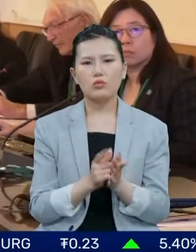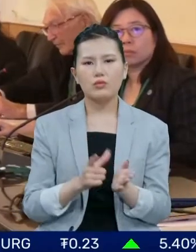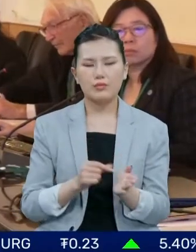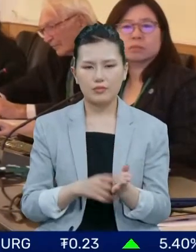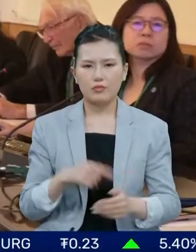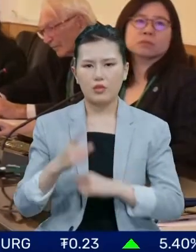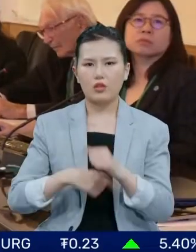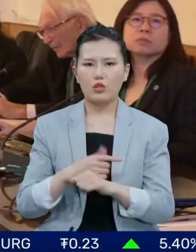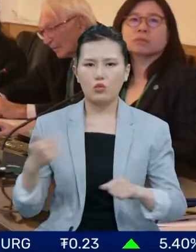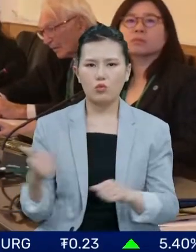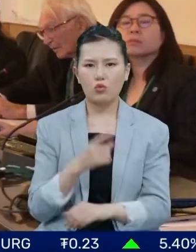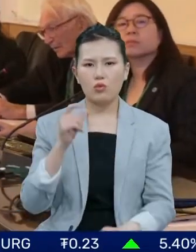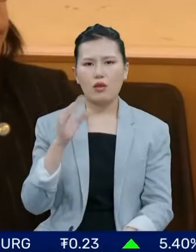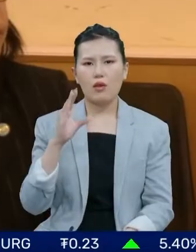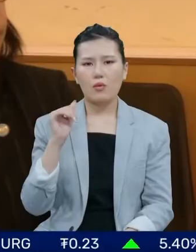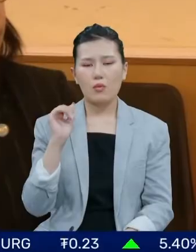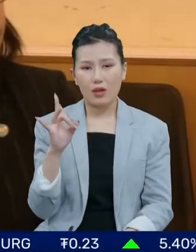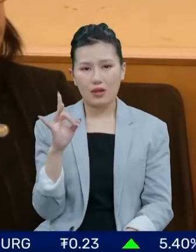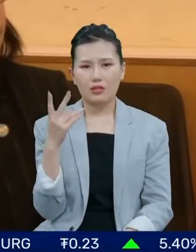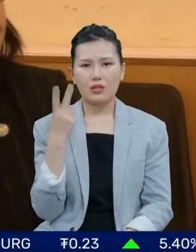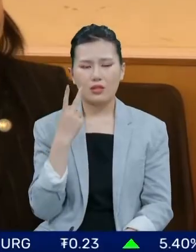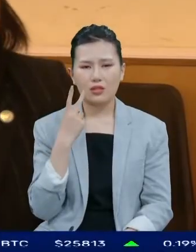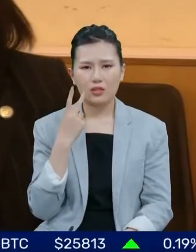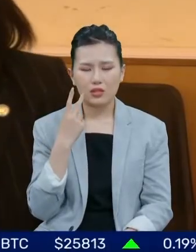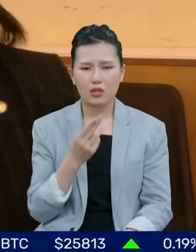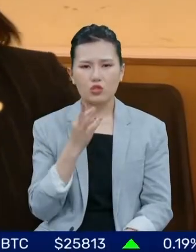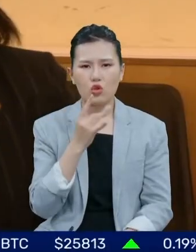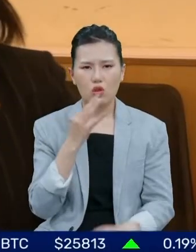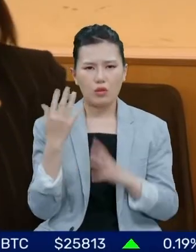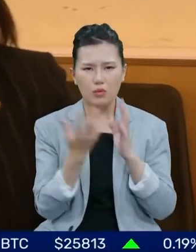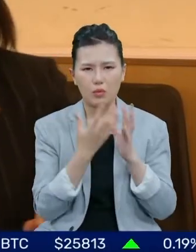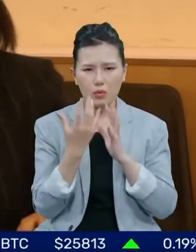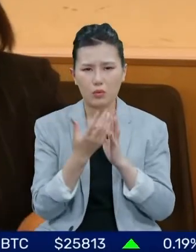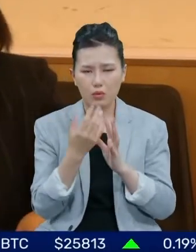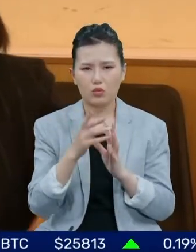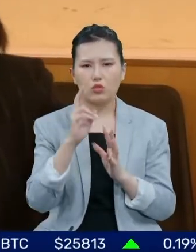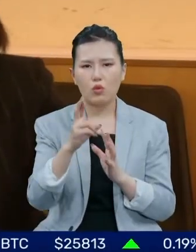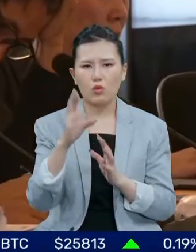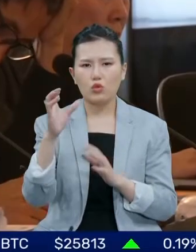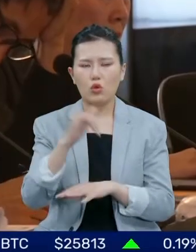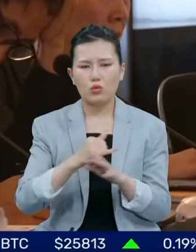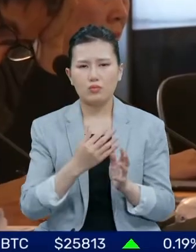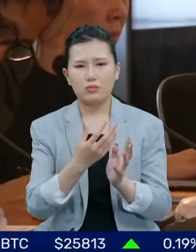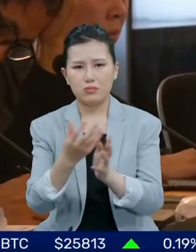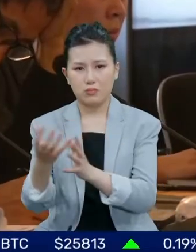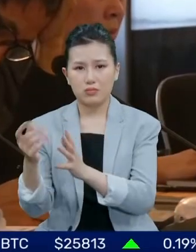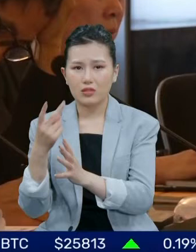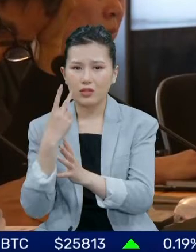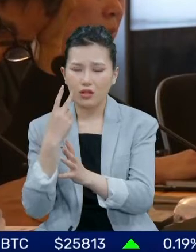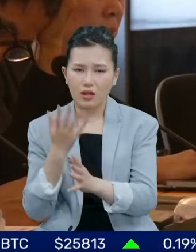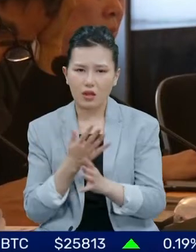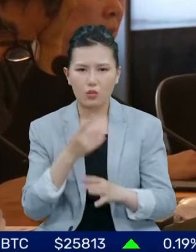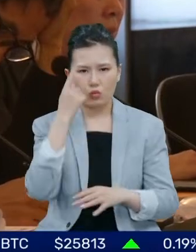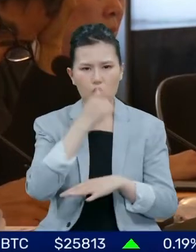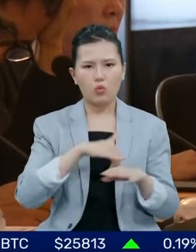Жил бүрийн хавар цөлжилтөөс үүдэлтэй шорон шурга хил дамнаас Солонгос, Япон улсад хүрдэг. Энэ шорон шурганы их усүрийг Монголын говь гэж үздэг. Энэ